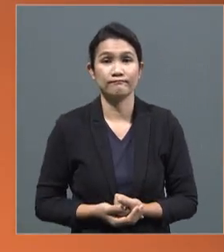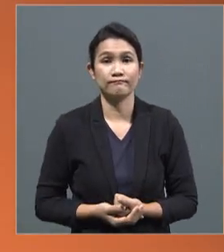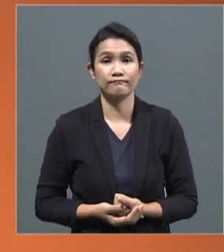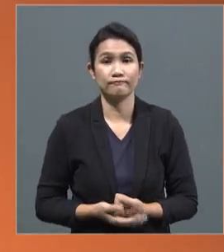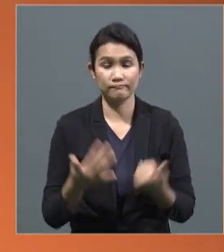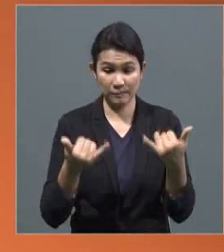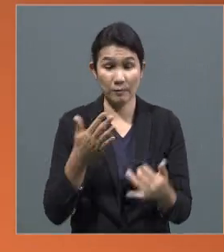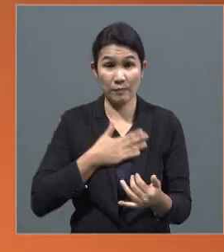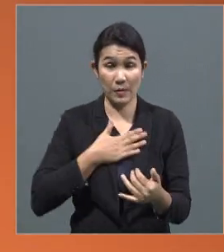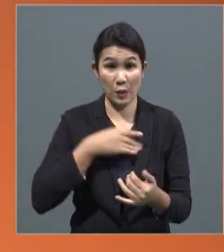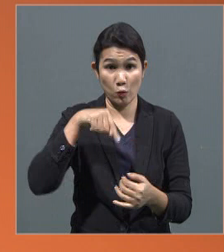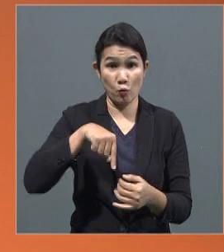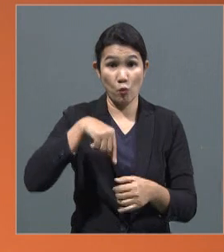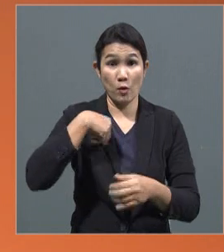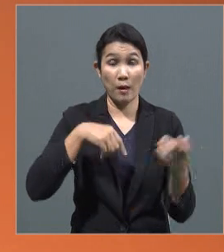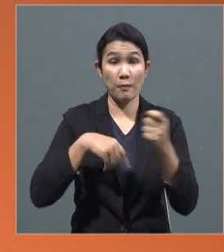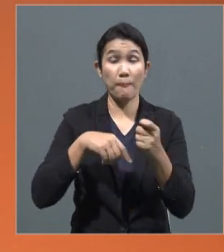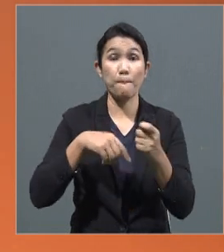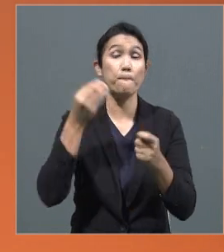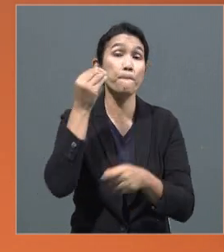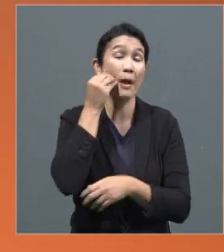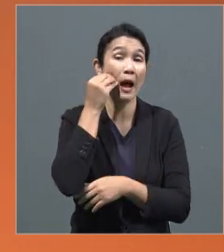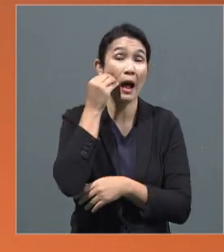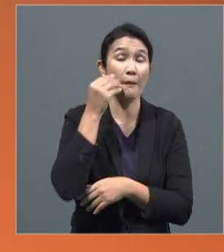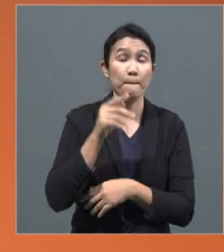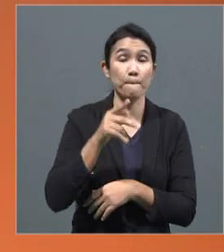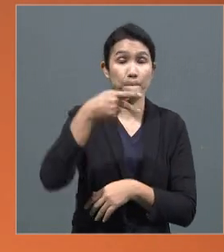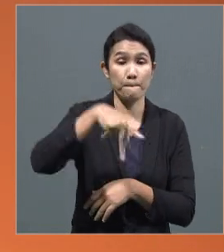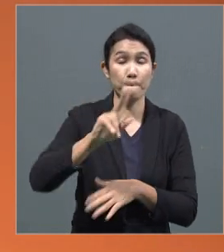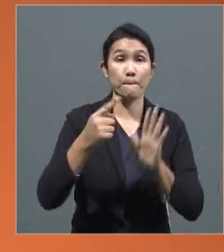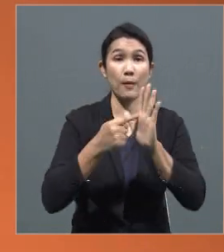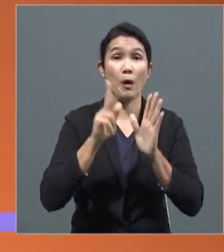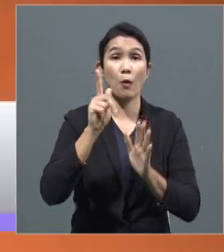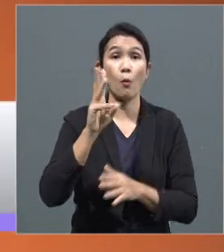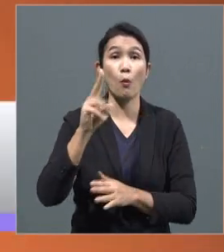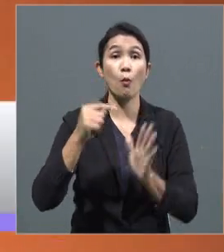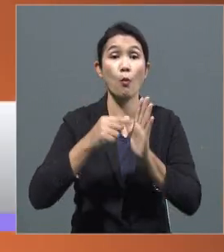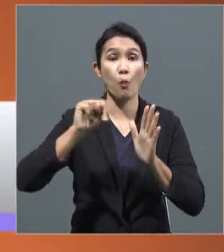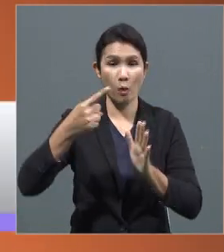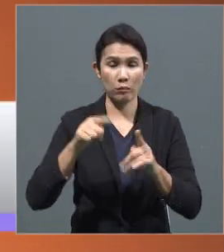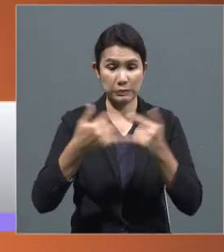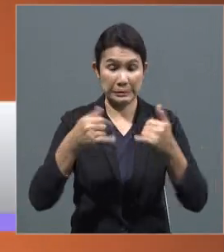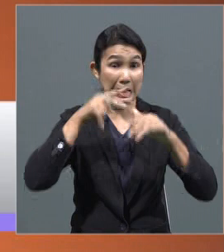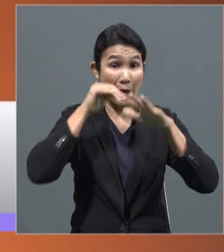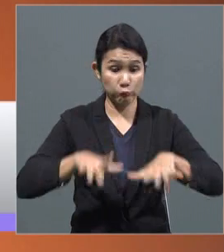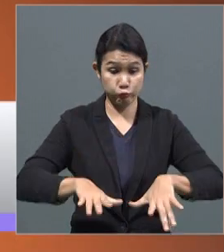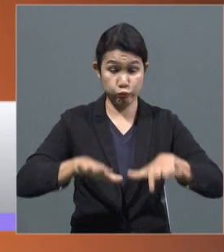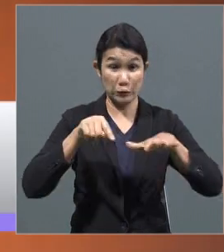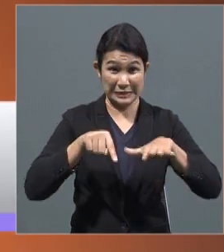ผมอยู่ที่บ้านผาขวางซึ่งเป็นสถานีวัดน้ำ N64ปริมาณระดับน้ำขนาดนี้อยู่